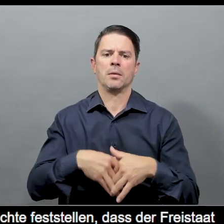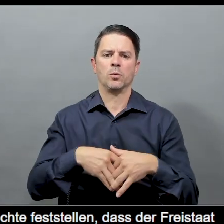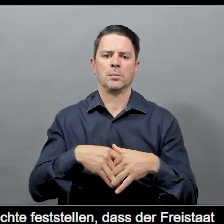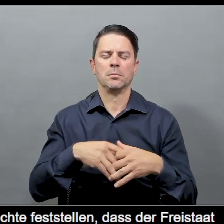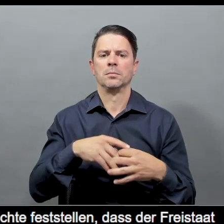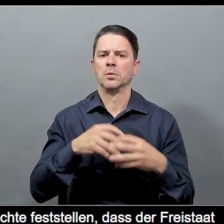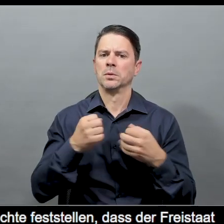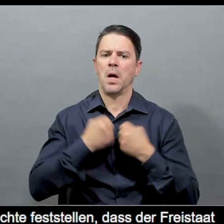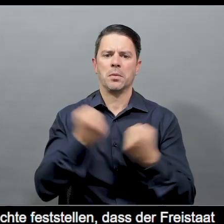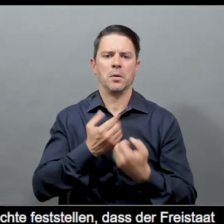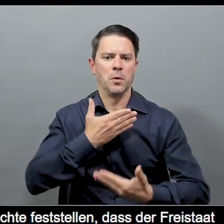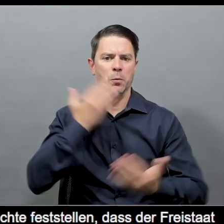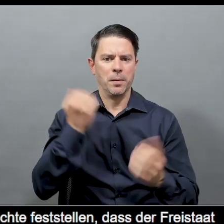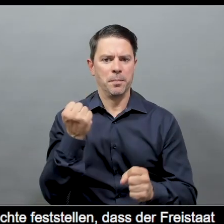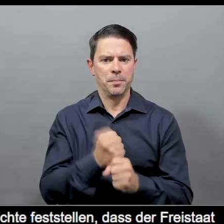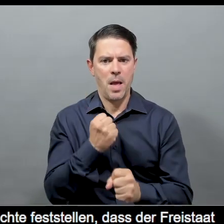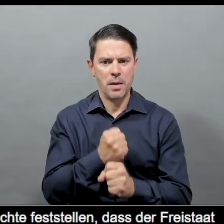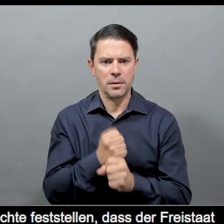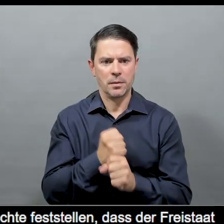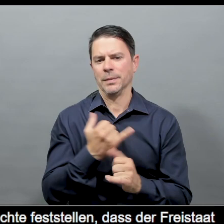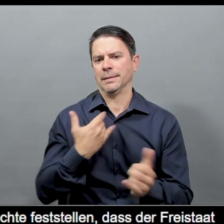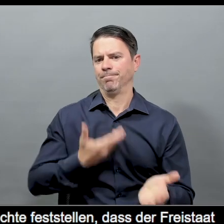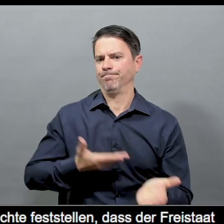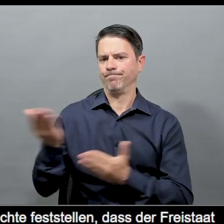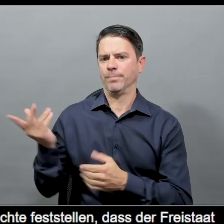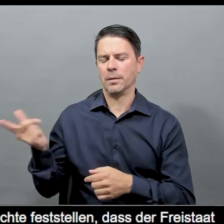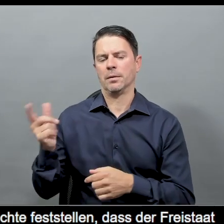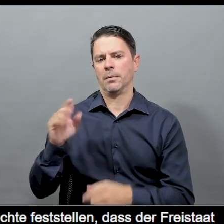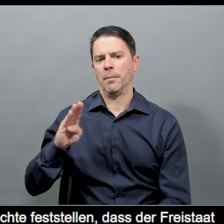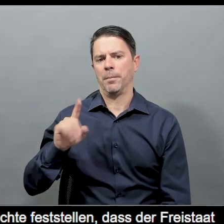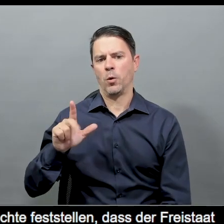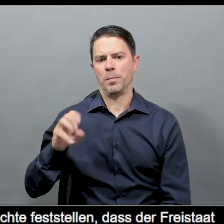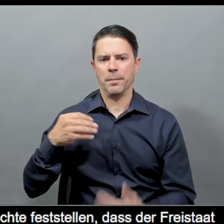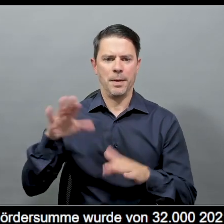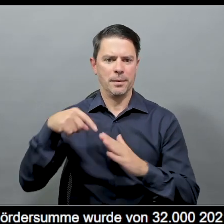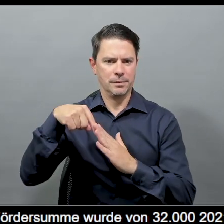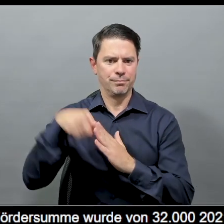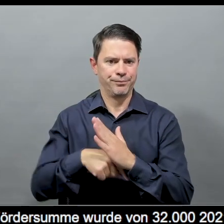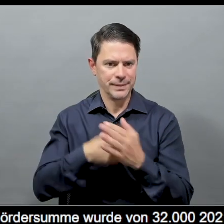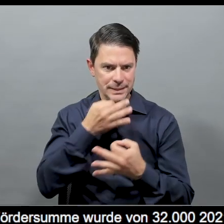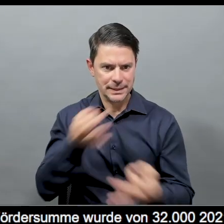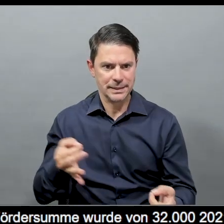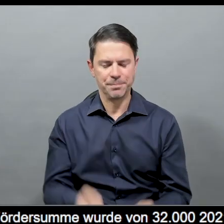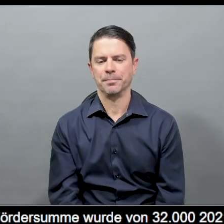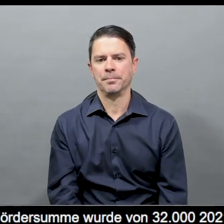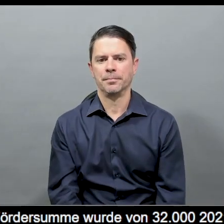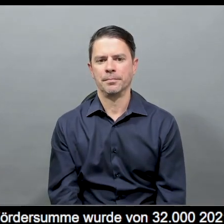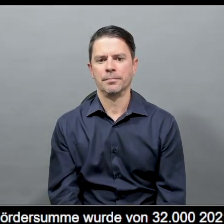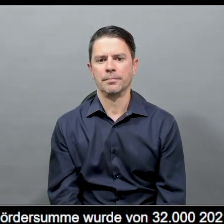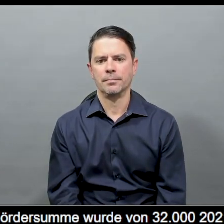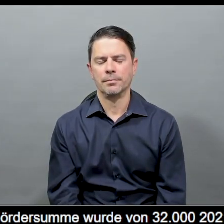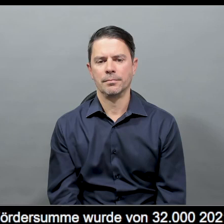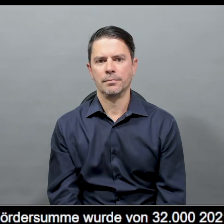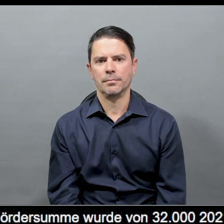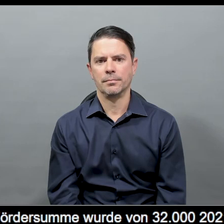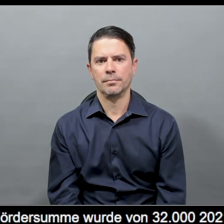zu weiteren Ausführungen bitte den Kollegen Blume, dass er das Thema aufgreift. Herzlichen Dank. Dann Wissenschaftsminister